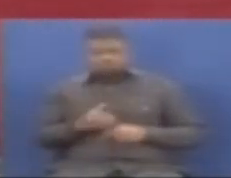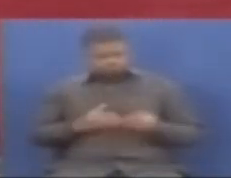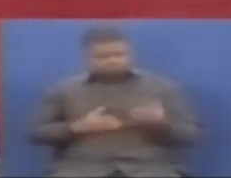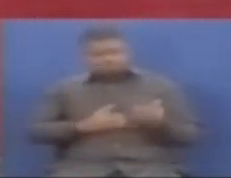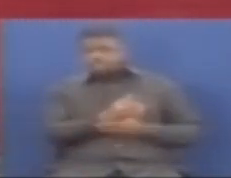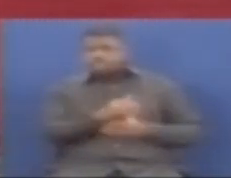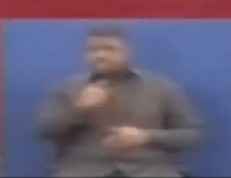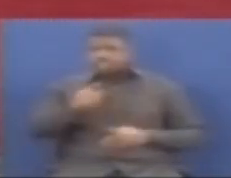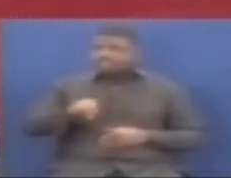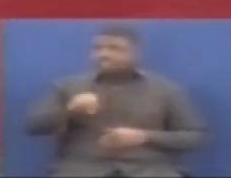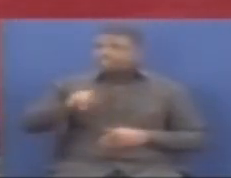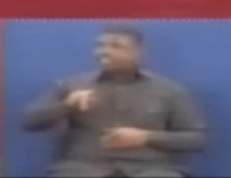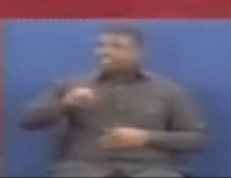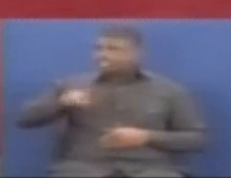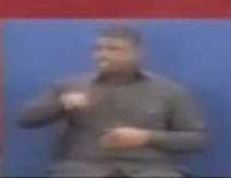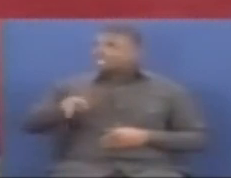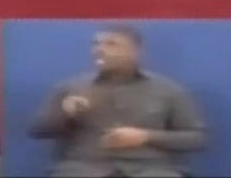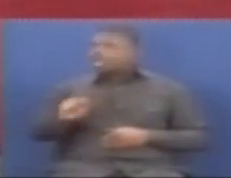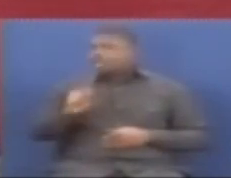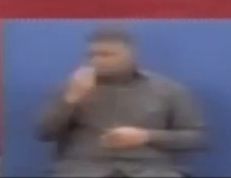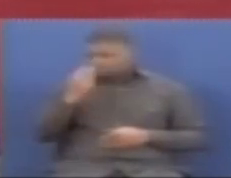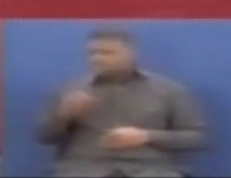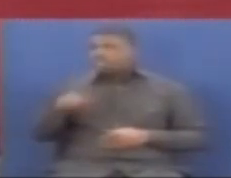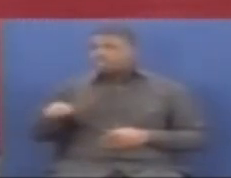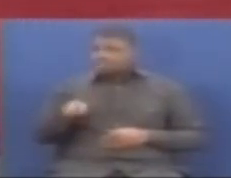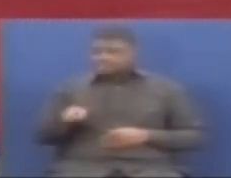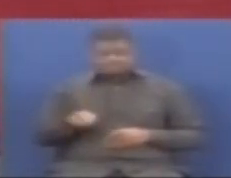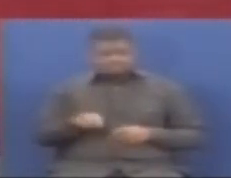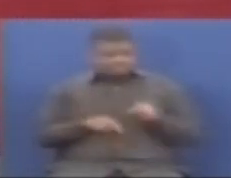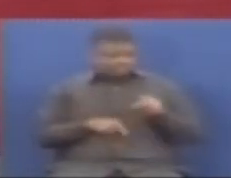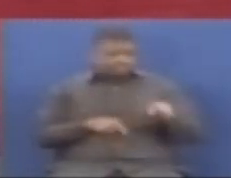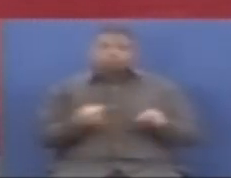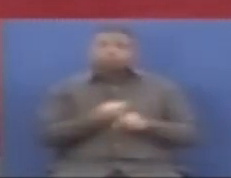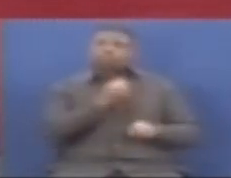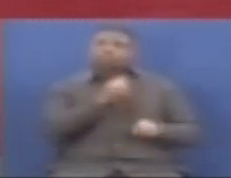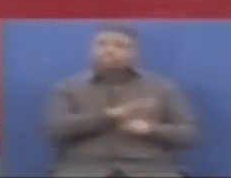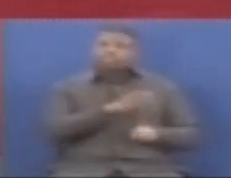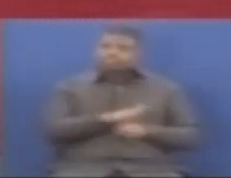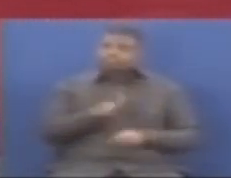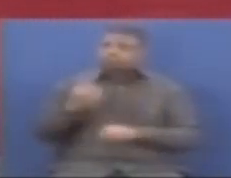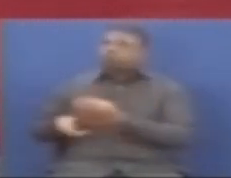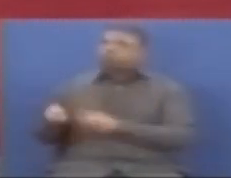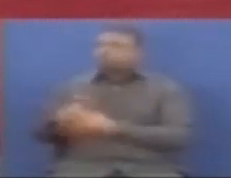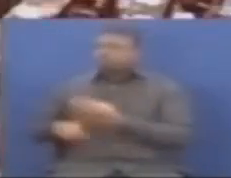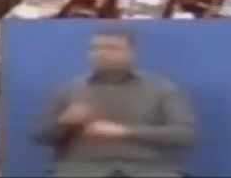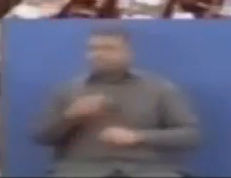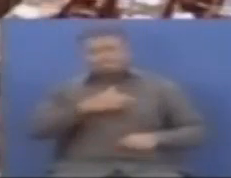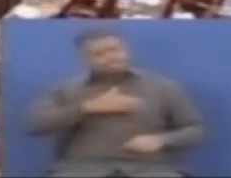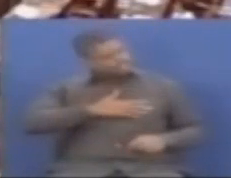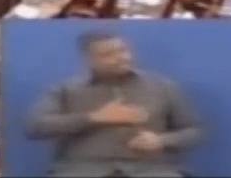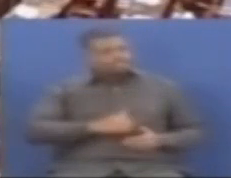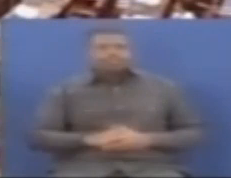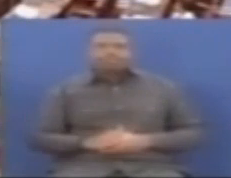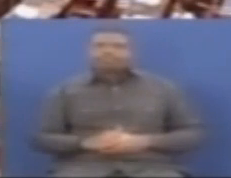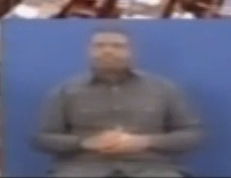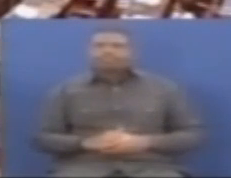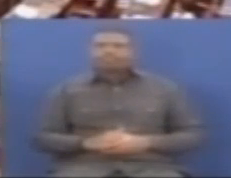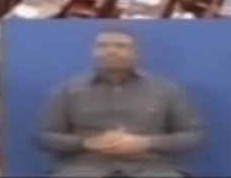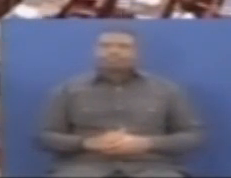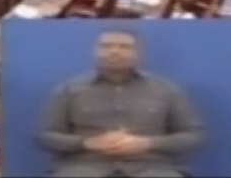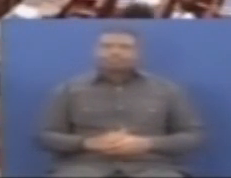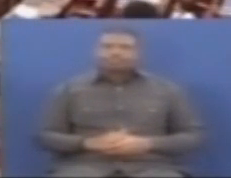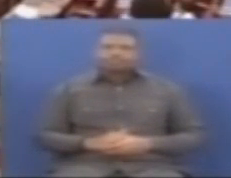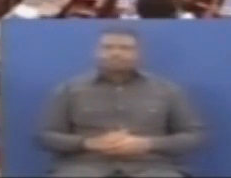niulize swali dogo la nyongeza. Kwa kuwa barabara ya Puge Ziba Manonga kufanyiwa matengenezo mara kwa